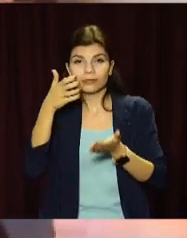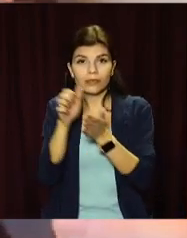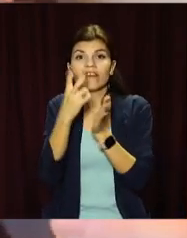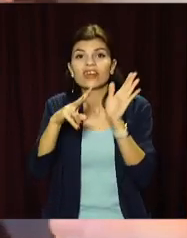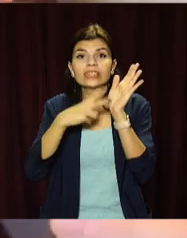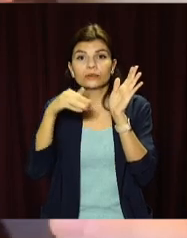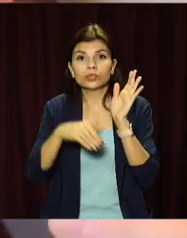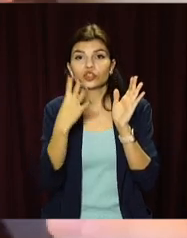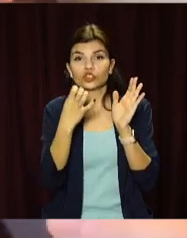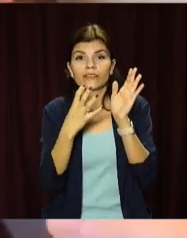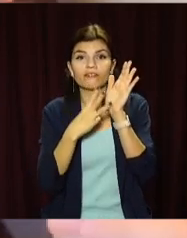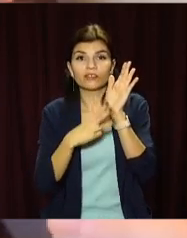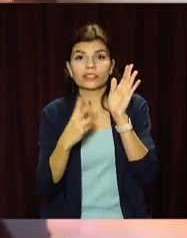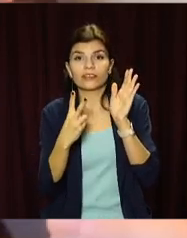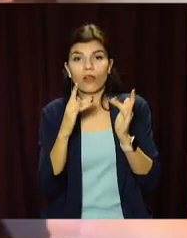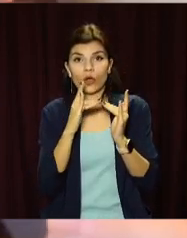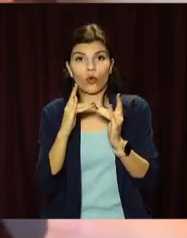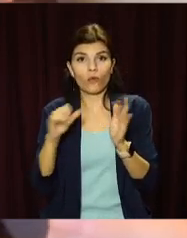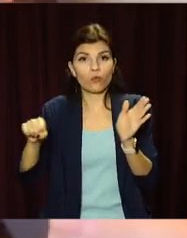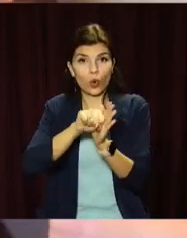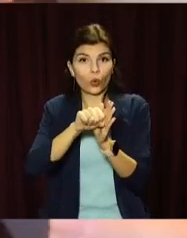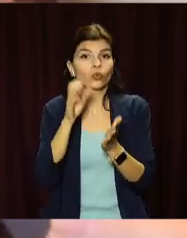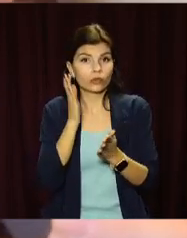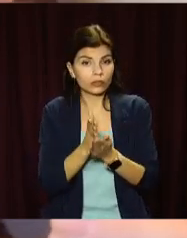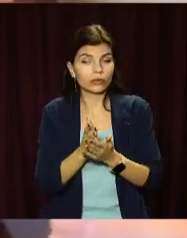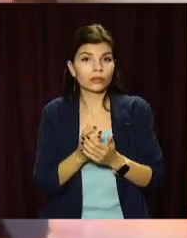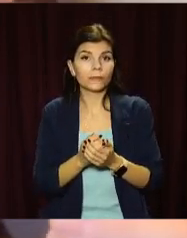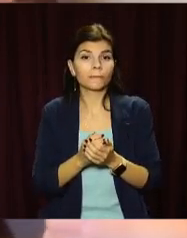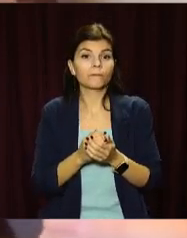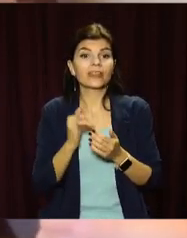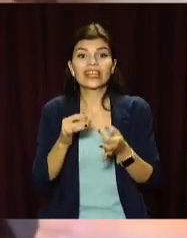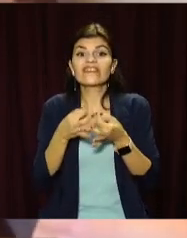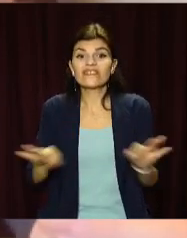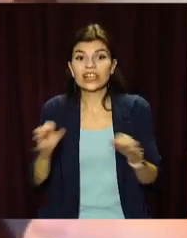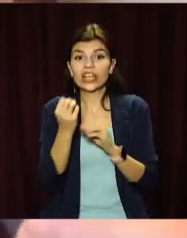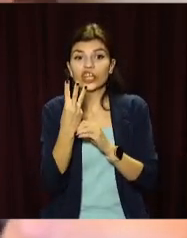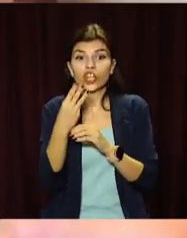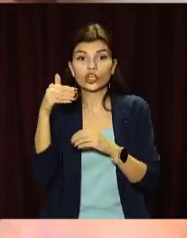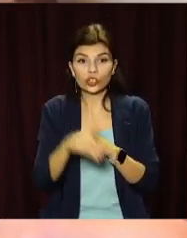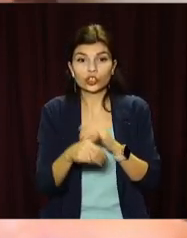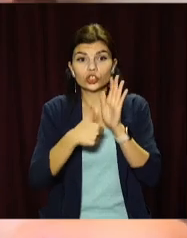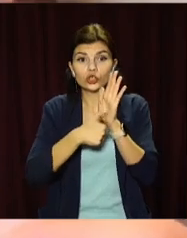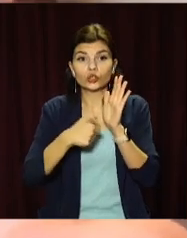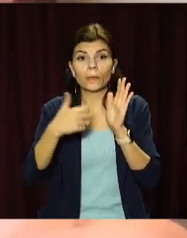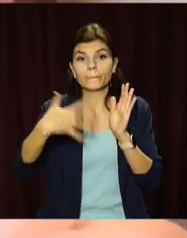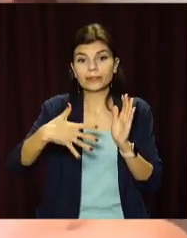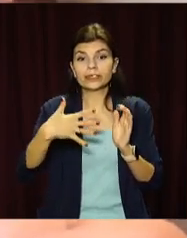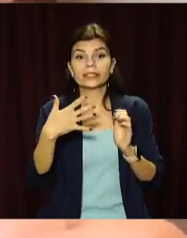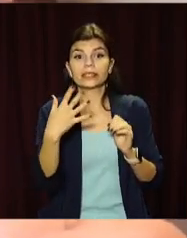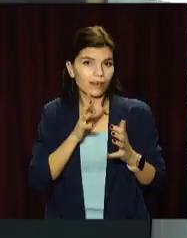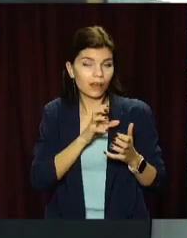27 482 ліжка, і вільних 13